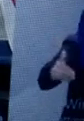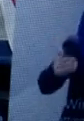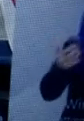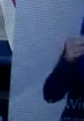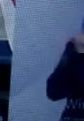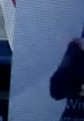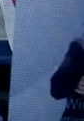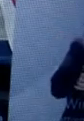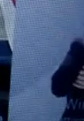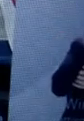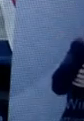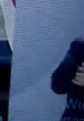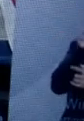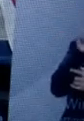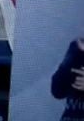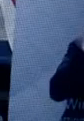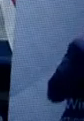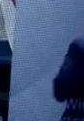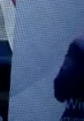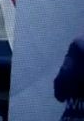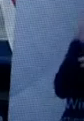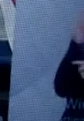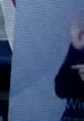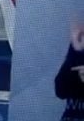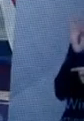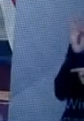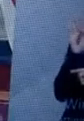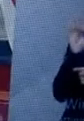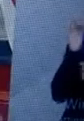untuk virus COVID-19 ini ditemui.